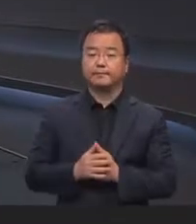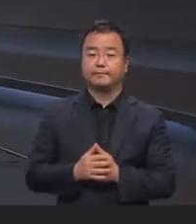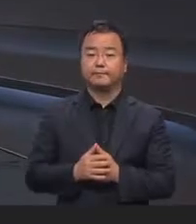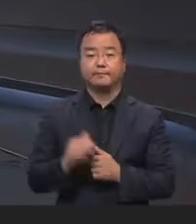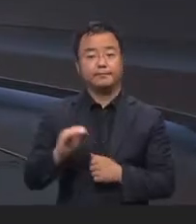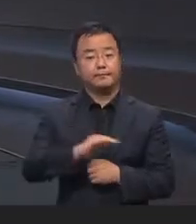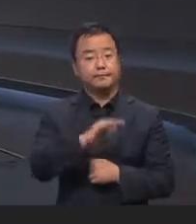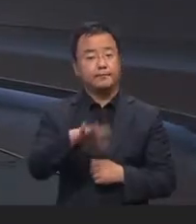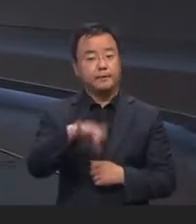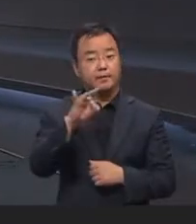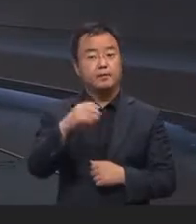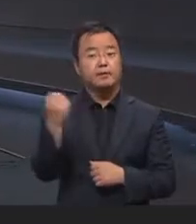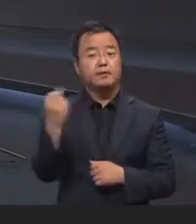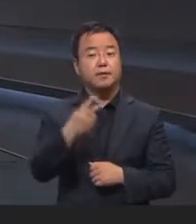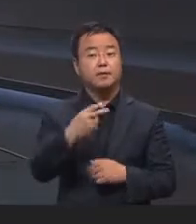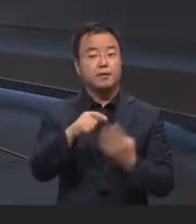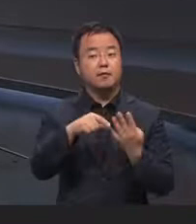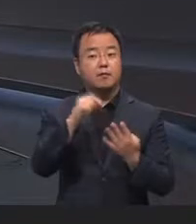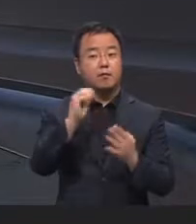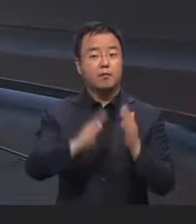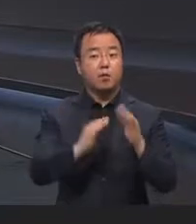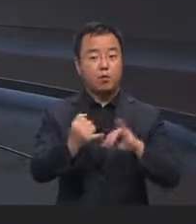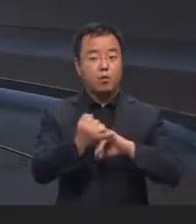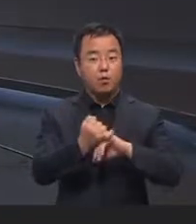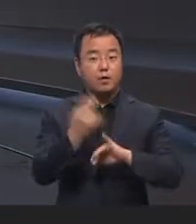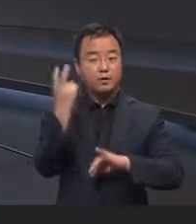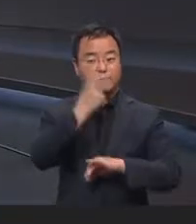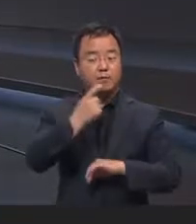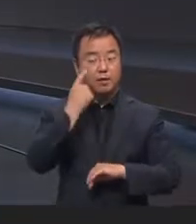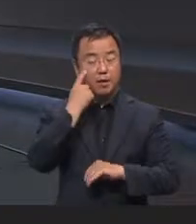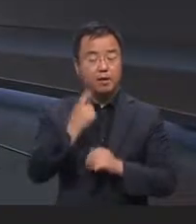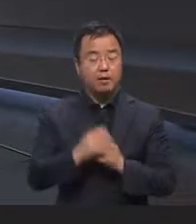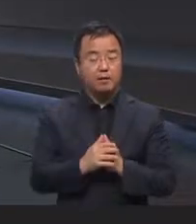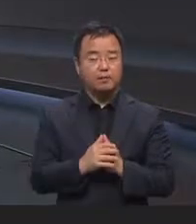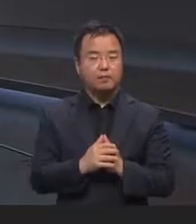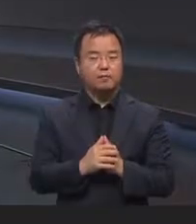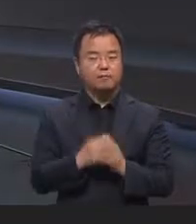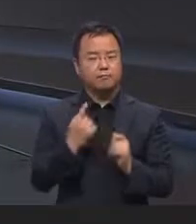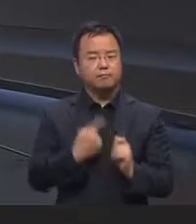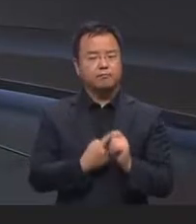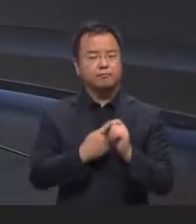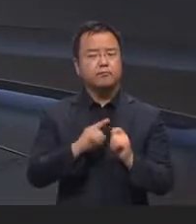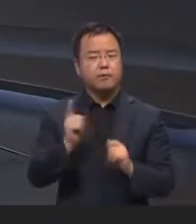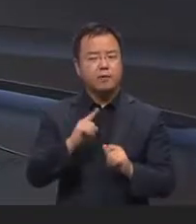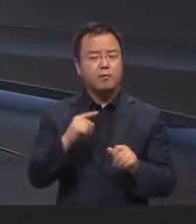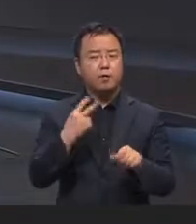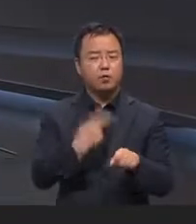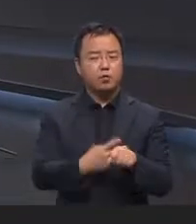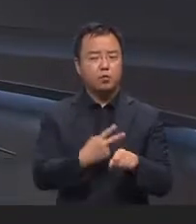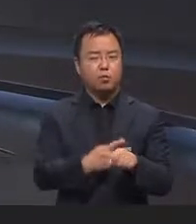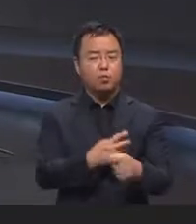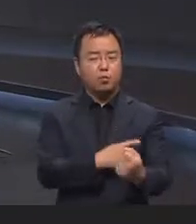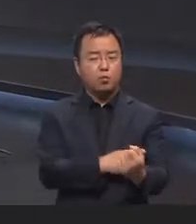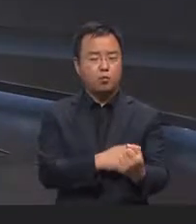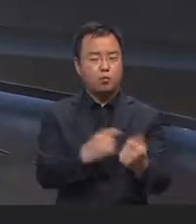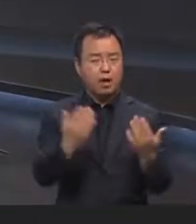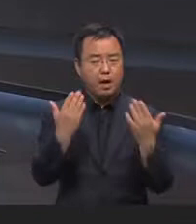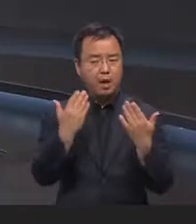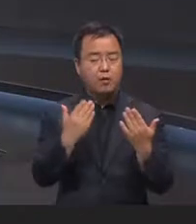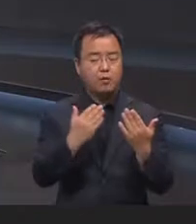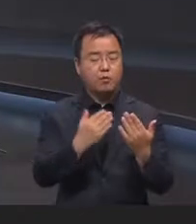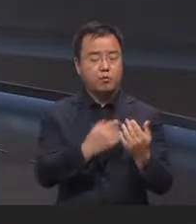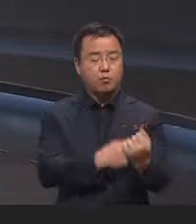저희가 우선은 재선 공약 부터 좀 살펴 봤는데요 4 면은 가장 두드러지는 게 교권 3법 개정하고 스쿨